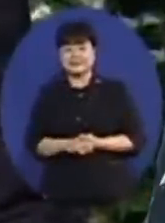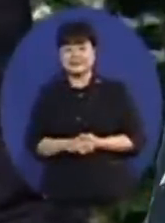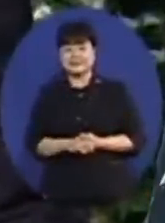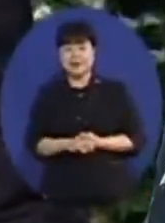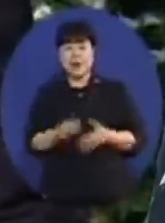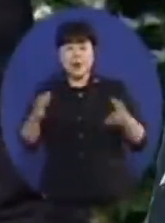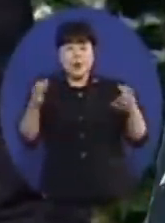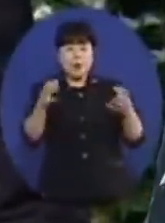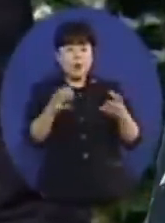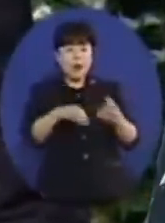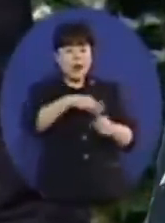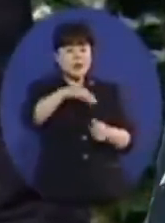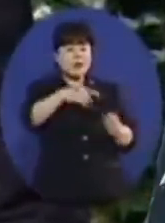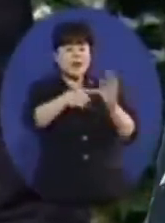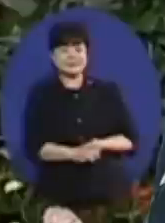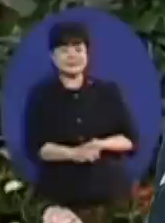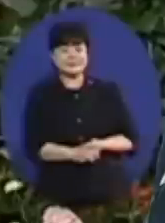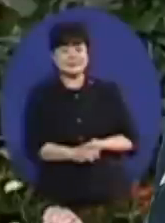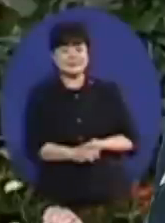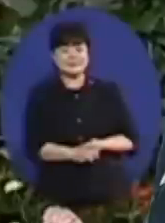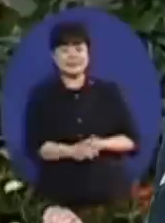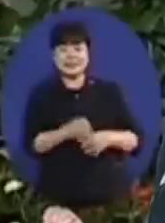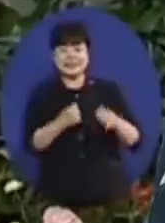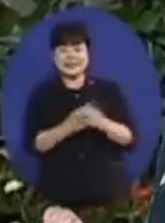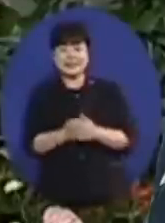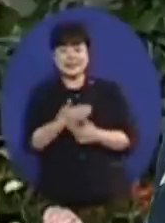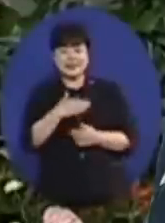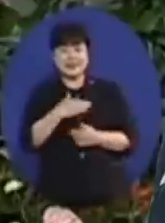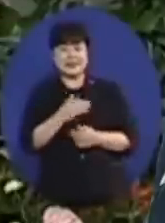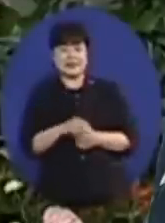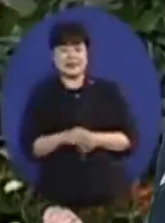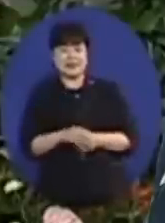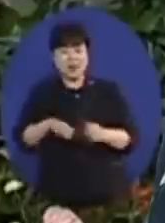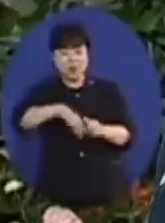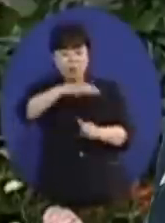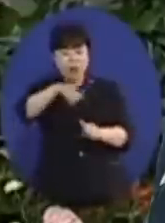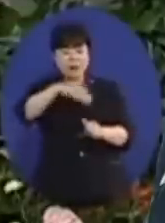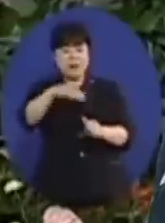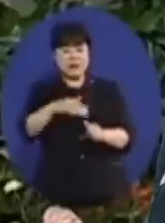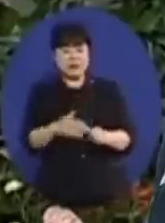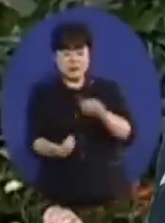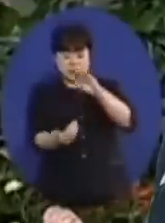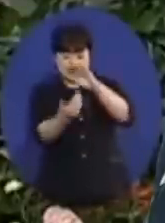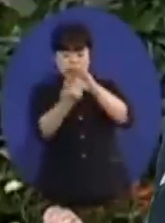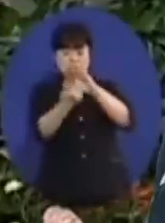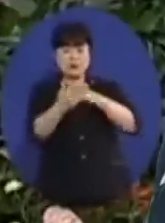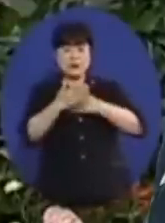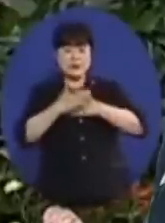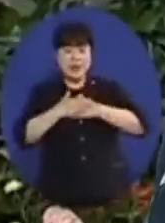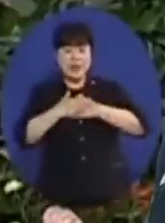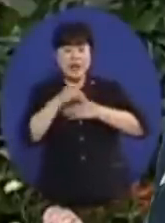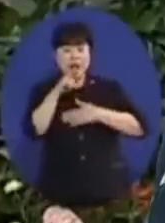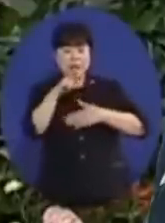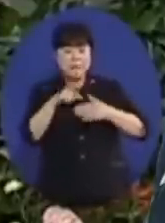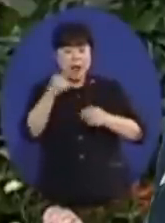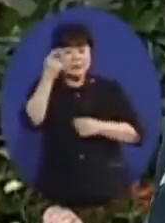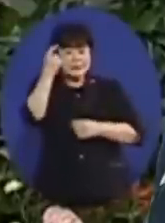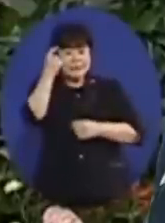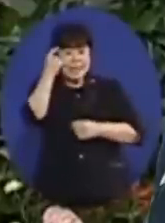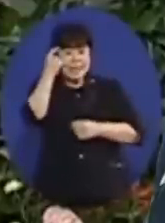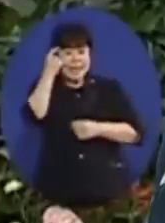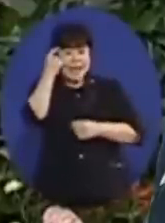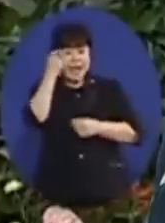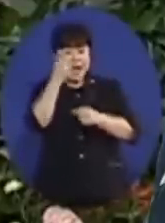물이 지현의 환경에 나타난 것입니다 그러므로 내게 이루어진 환경은 바로 내가 마음과 생각에